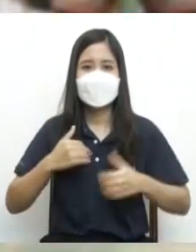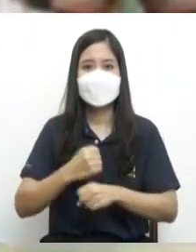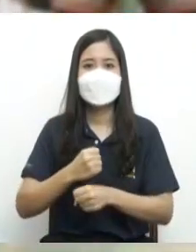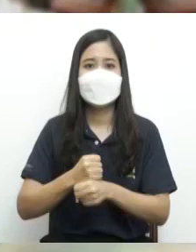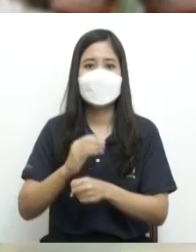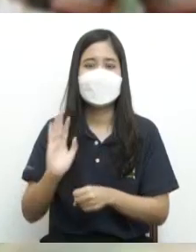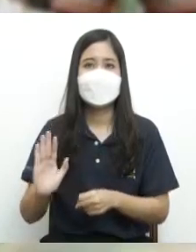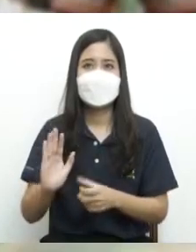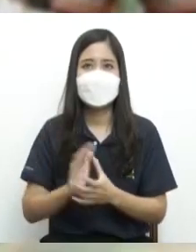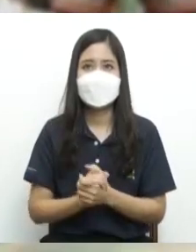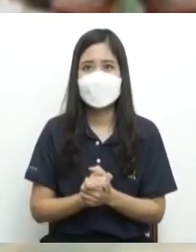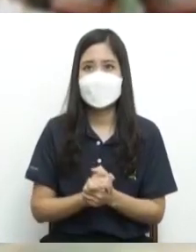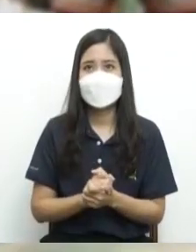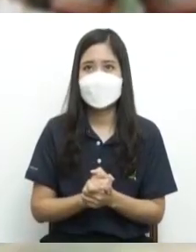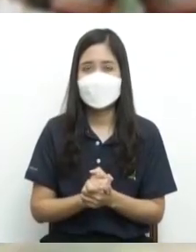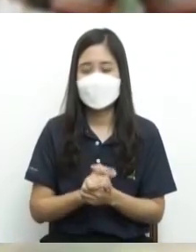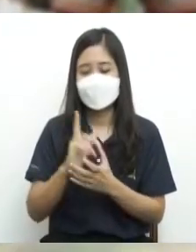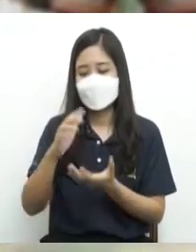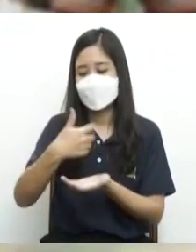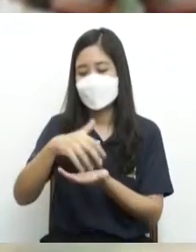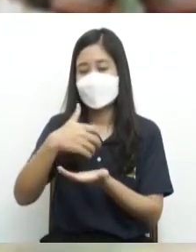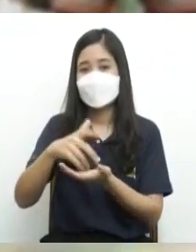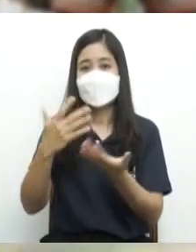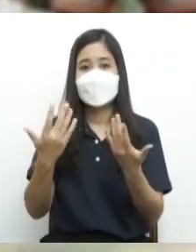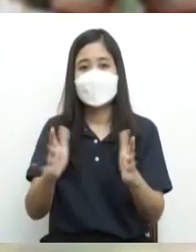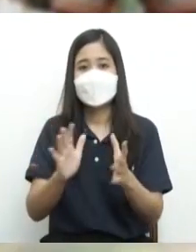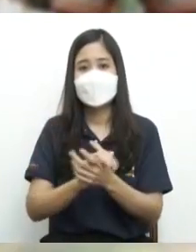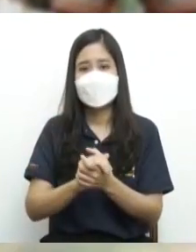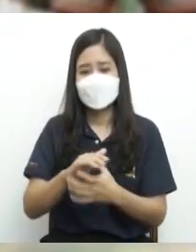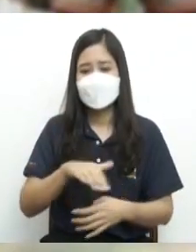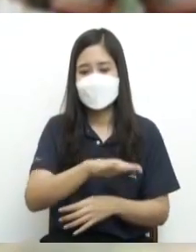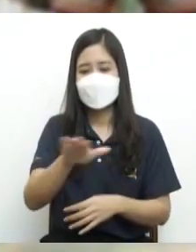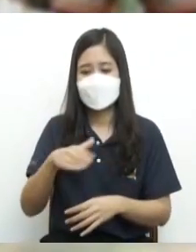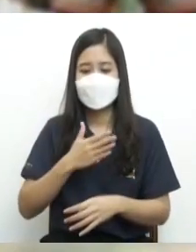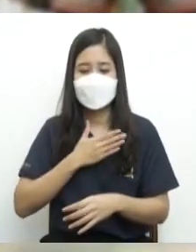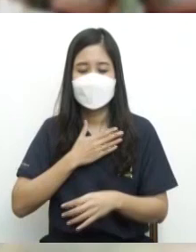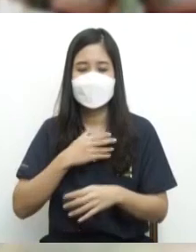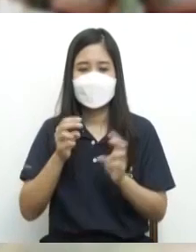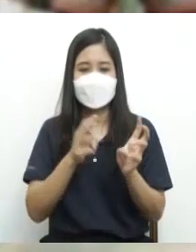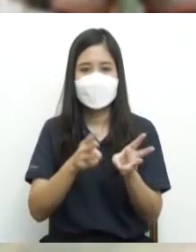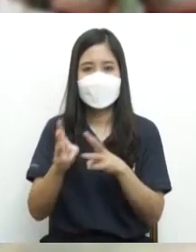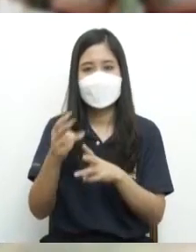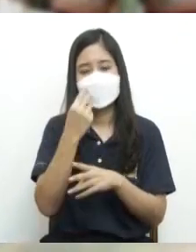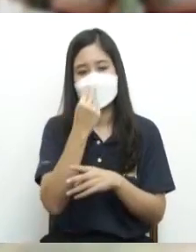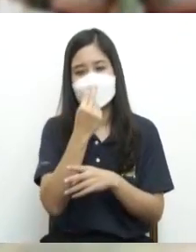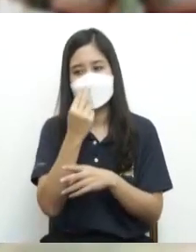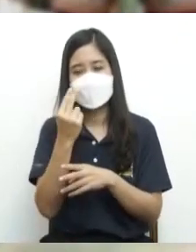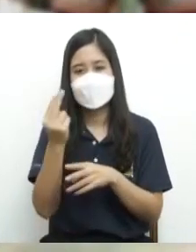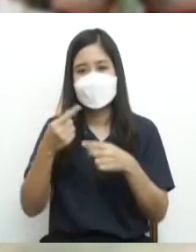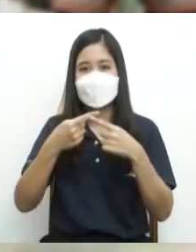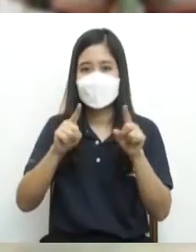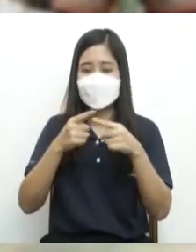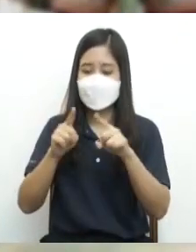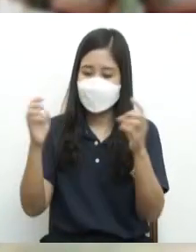นิทได้เกินไปแต่แรกนะคนเรามันก็จะมีมุมมองมีเขาเรียกว่ามีเอฟเฟกต์ผลกระทบ